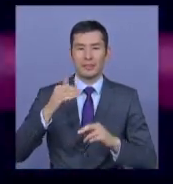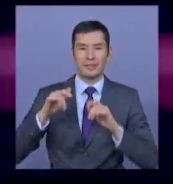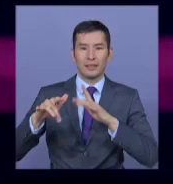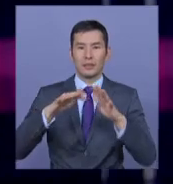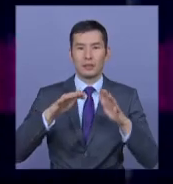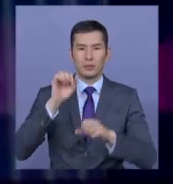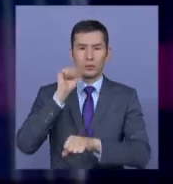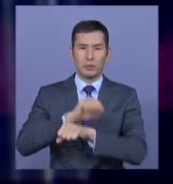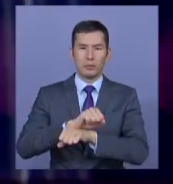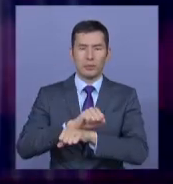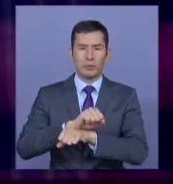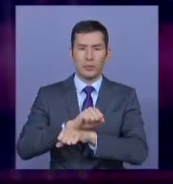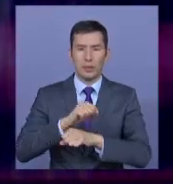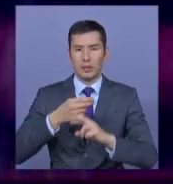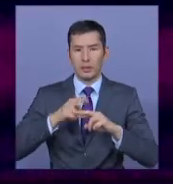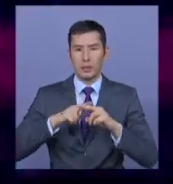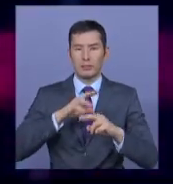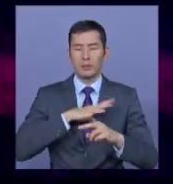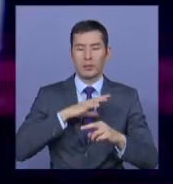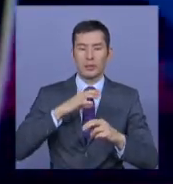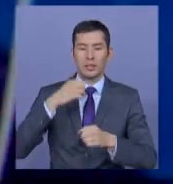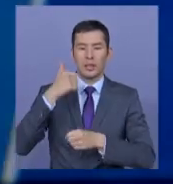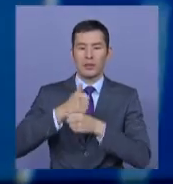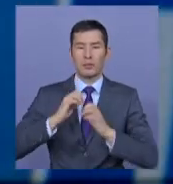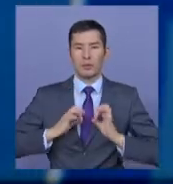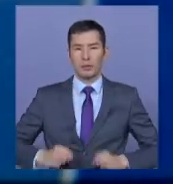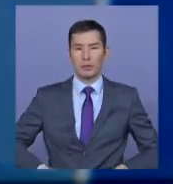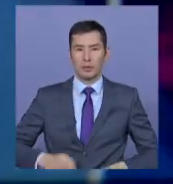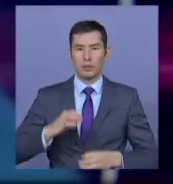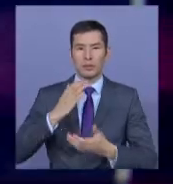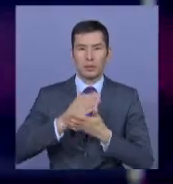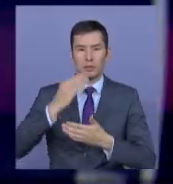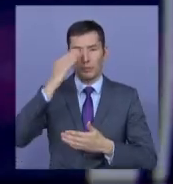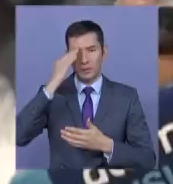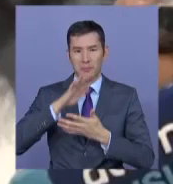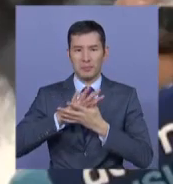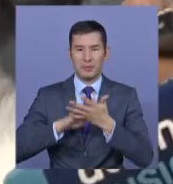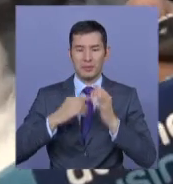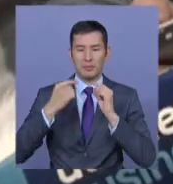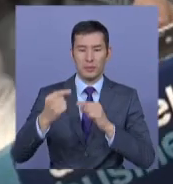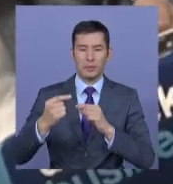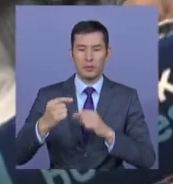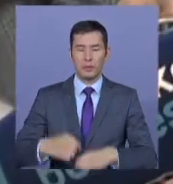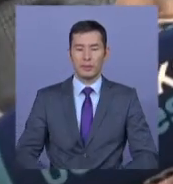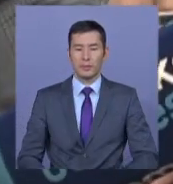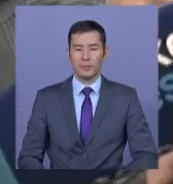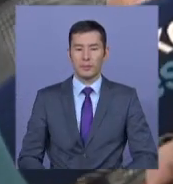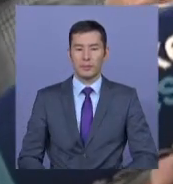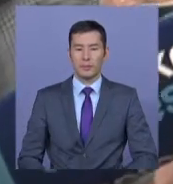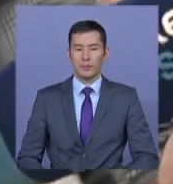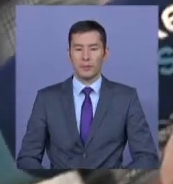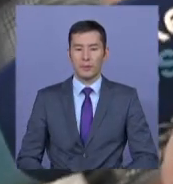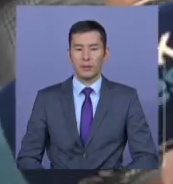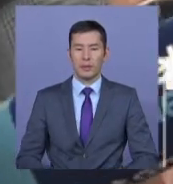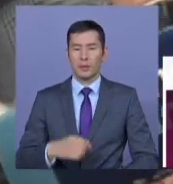пікір білдірді. Айтуынша, осы орайда агенттік бас прокуратураға қарсы пікір жолдаған. В агентство обратились два